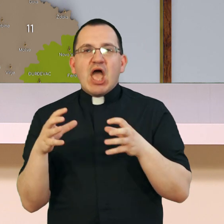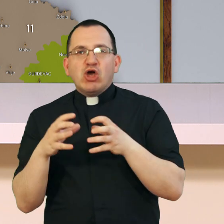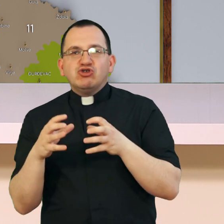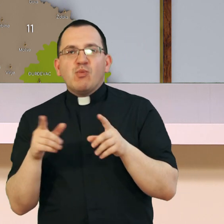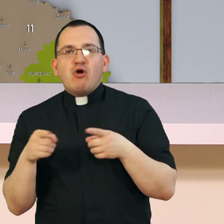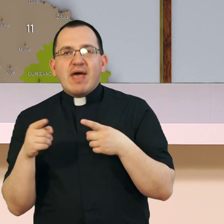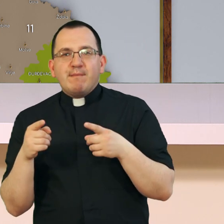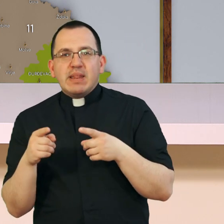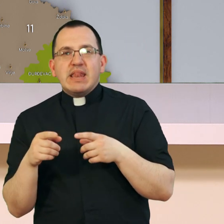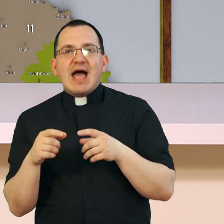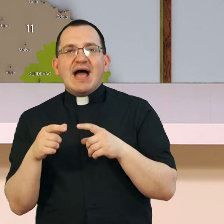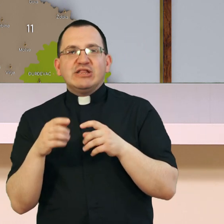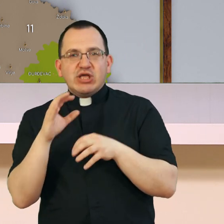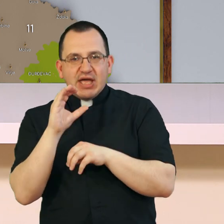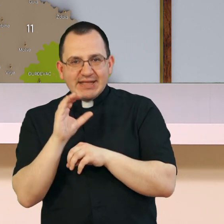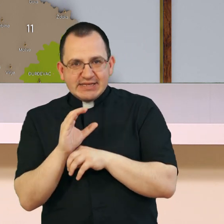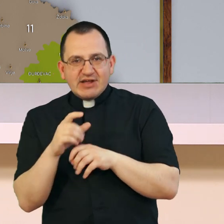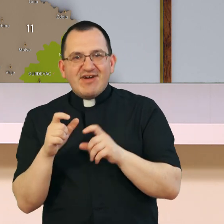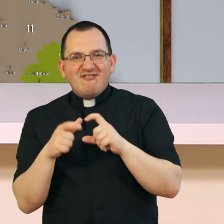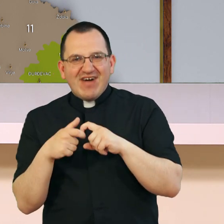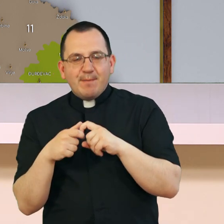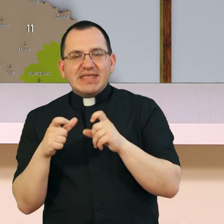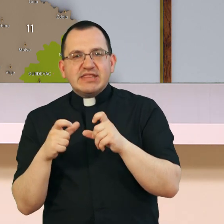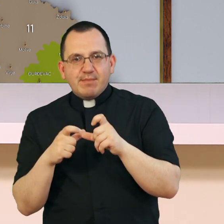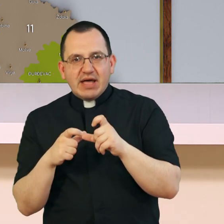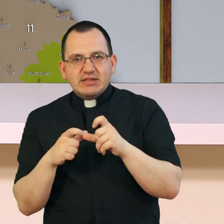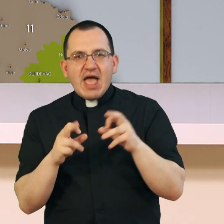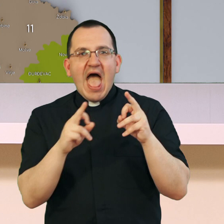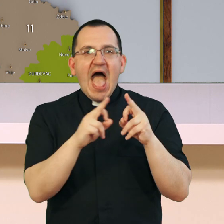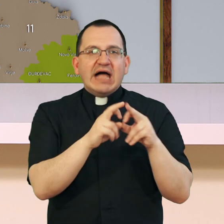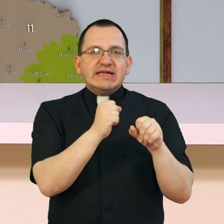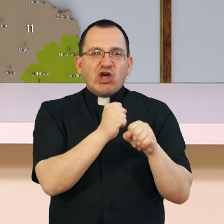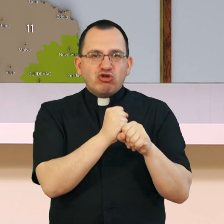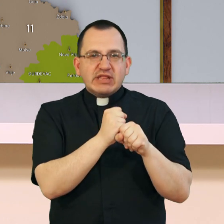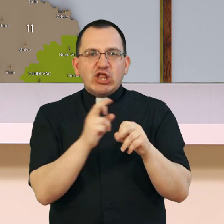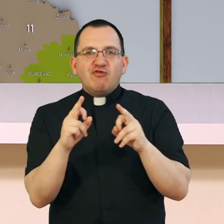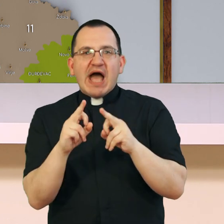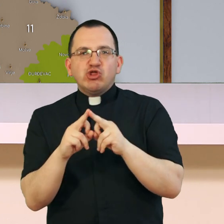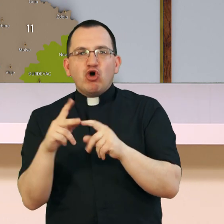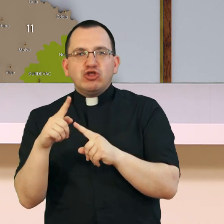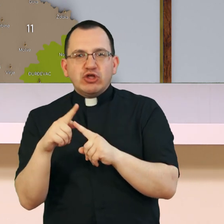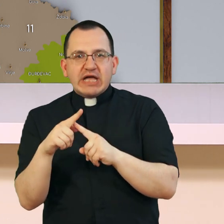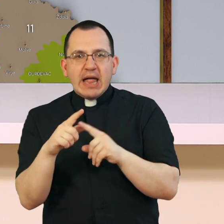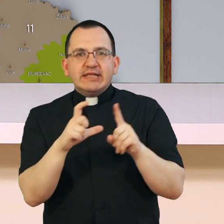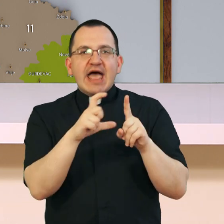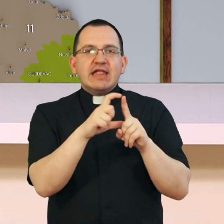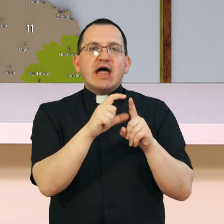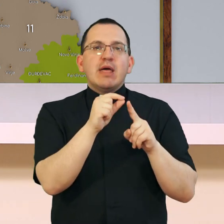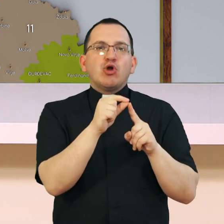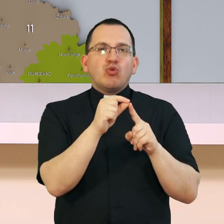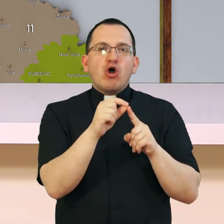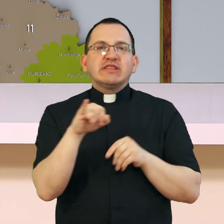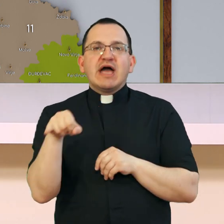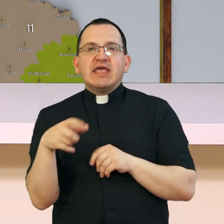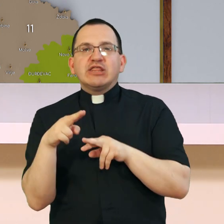Svetih Fabijana i Sebastijana Varaždin, Andrej Grozdanov, Antonio Tkalec, Dalibor Prohaska, Jasenko